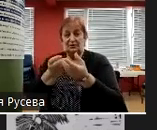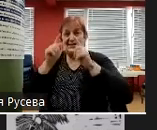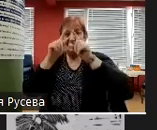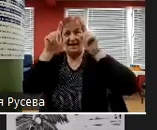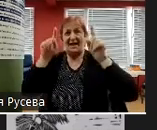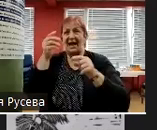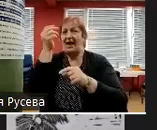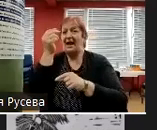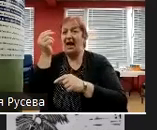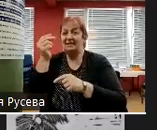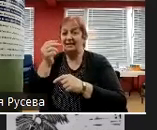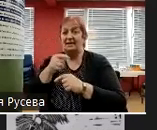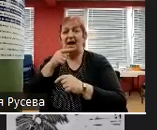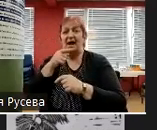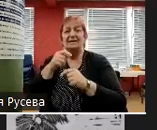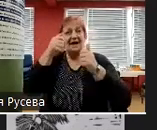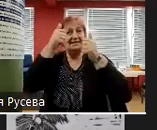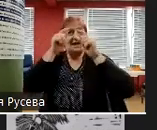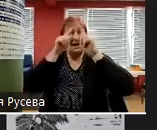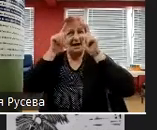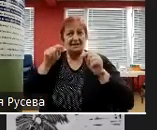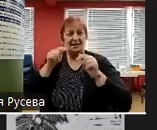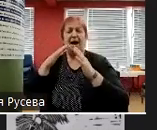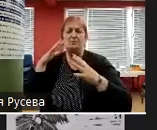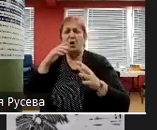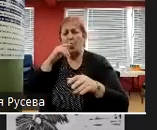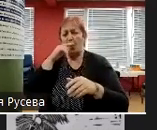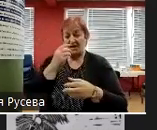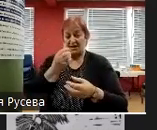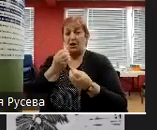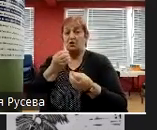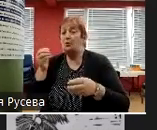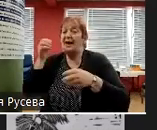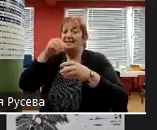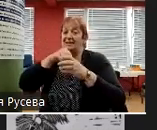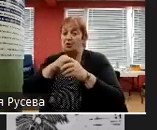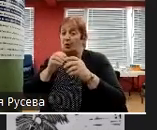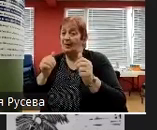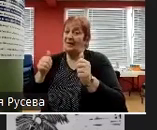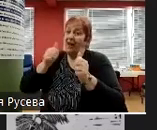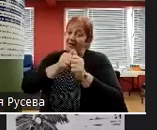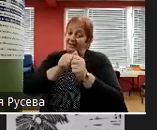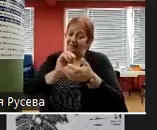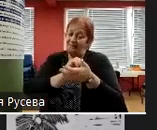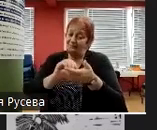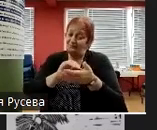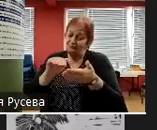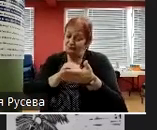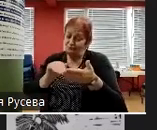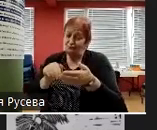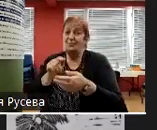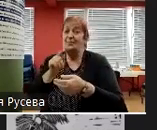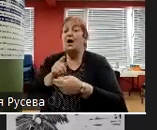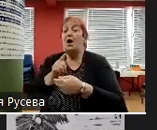картинка и тази картинка е важна, добре е да се добави алтернативен текст,